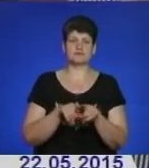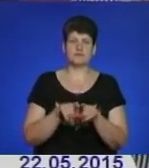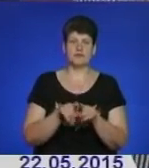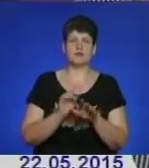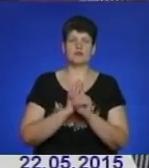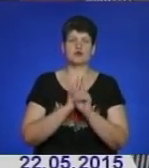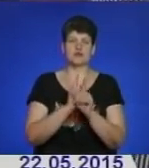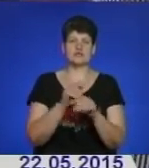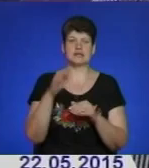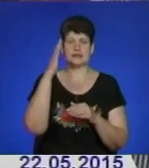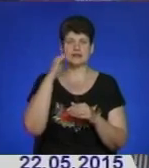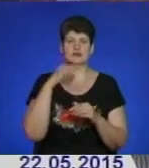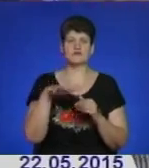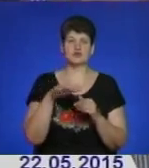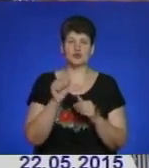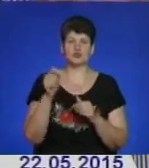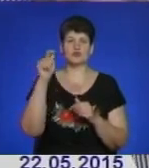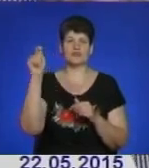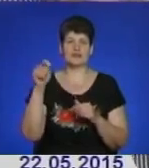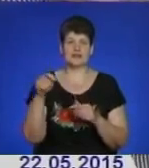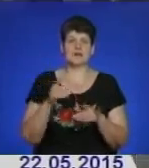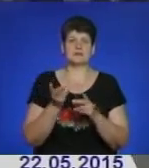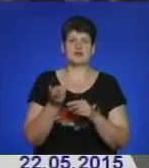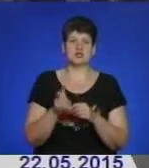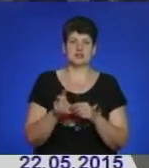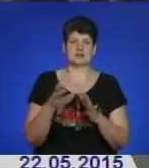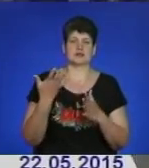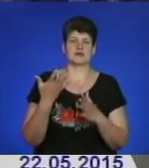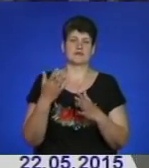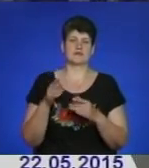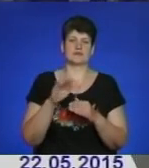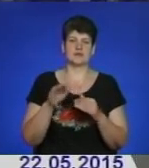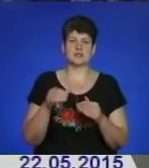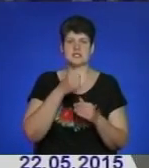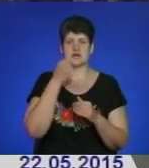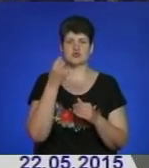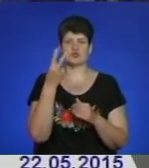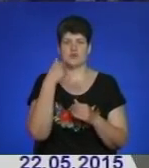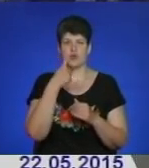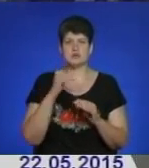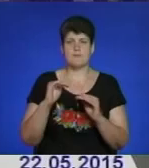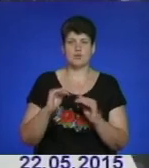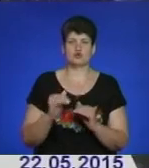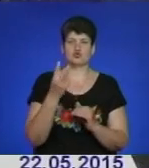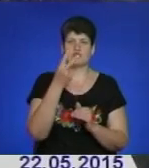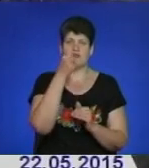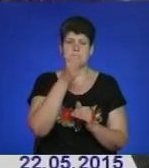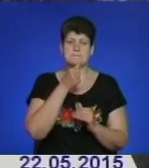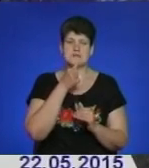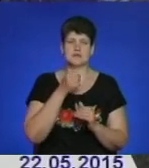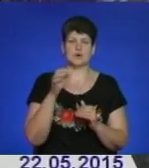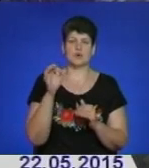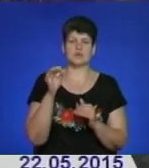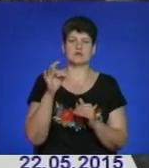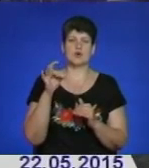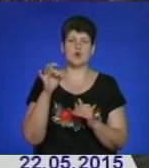зону неоголошеної війни прийшли його маленькі сини. Старшому в червні виповниться 2 роки, а молодшому лише 2 місяці. Орест